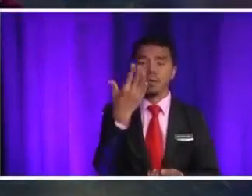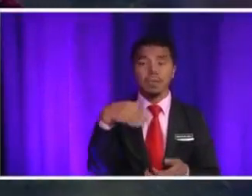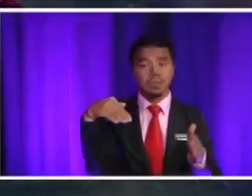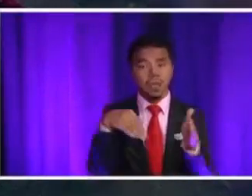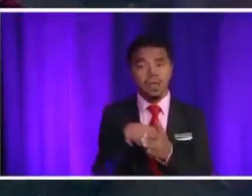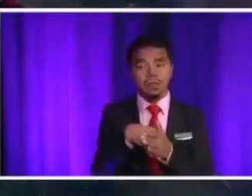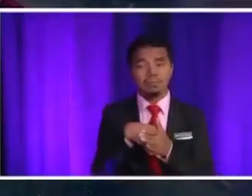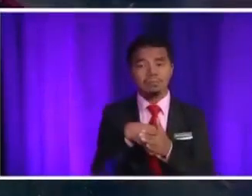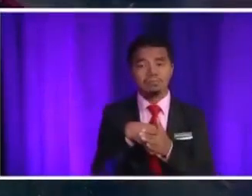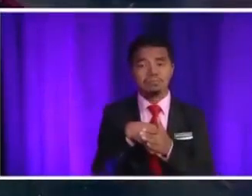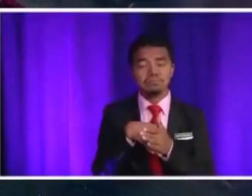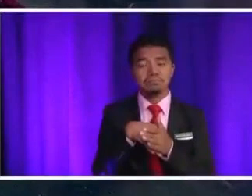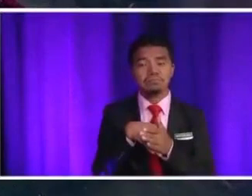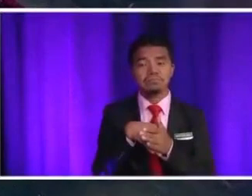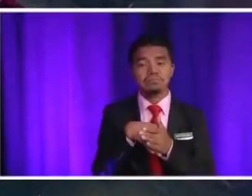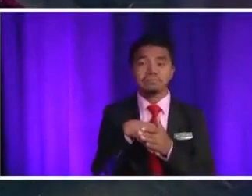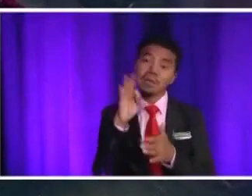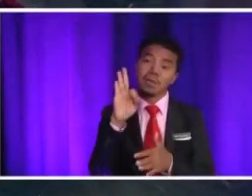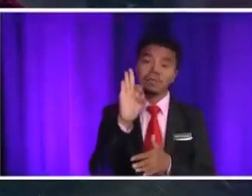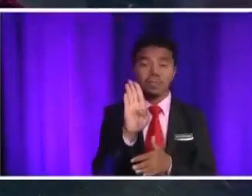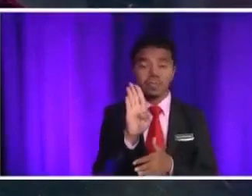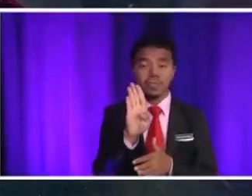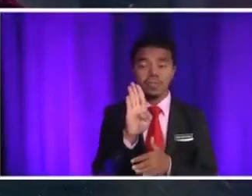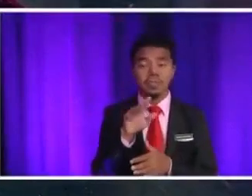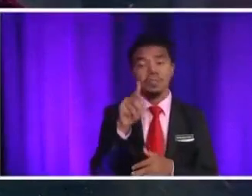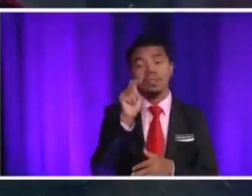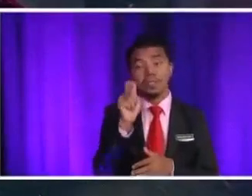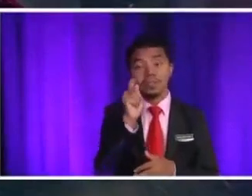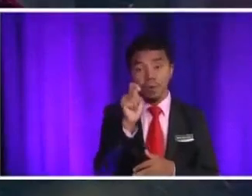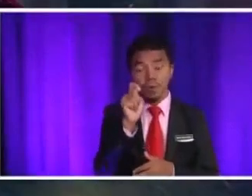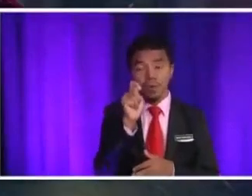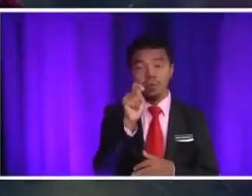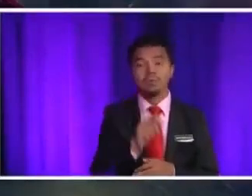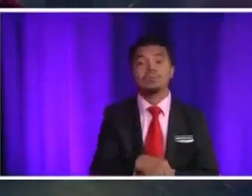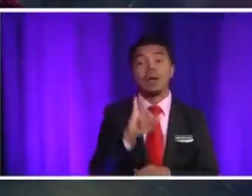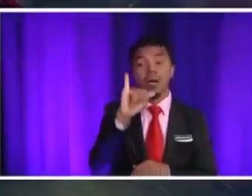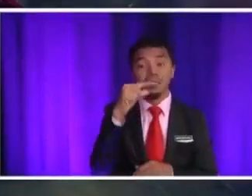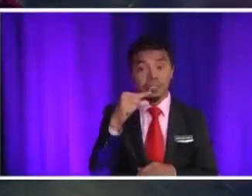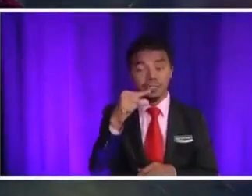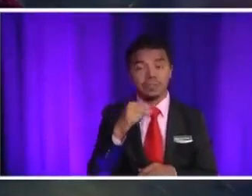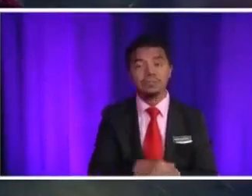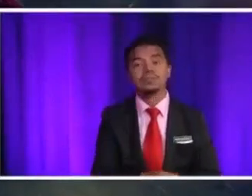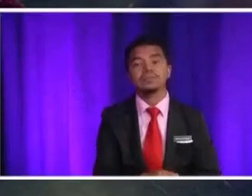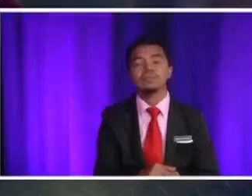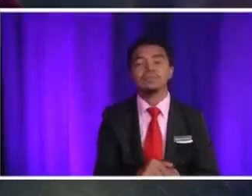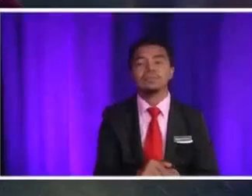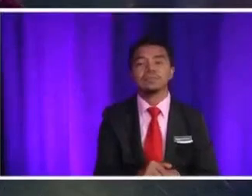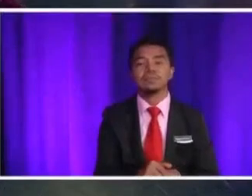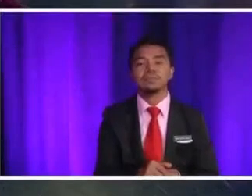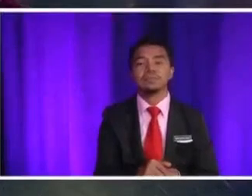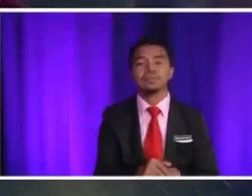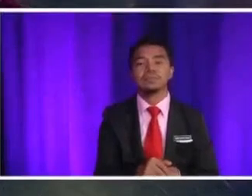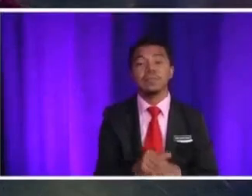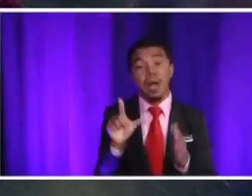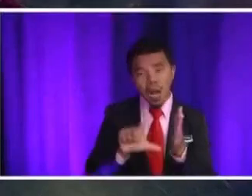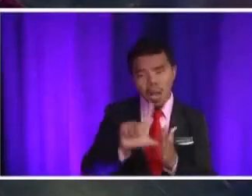kan? Jadi sepatutnya puan tadi tu, soalan tadi, dia Puan Rahila. Rahila tadi, dia sepatutnya